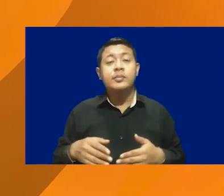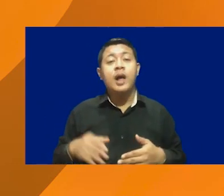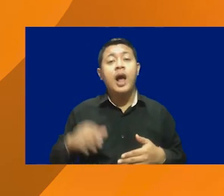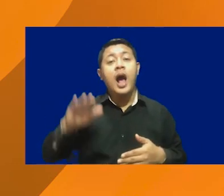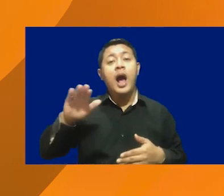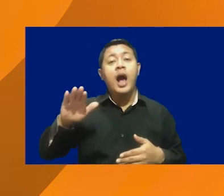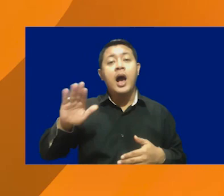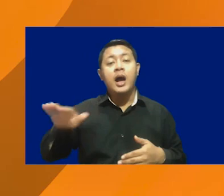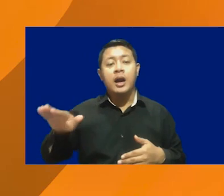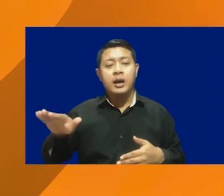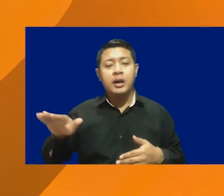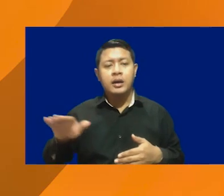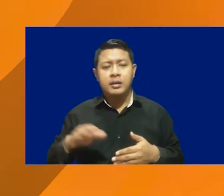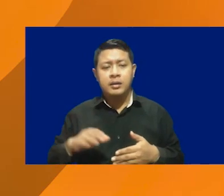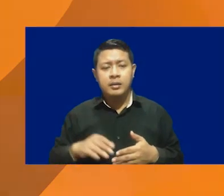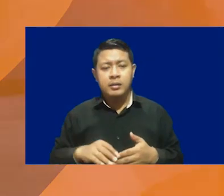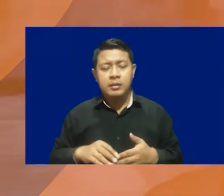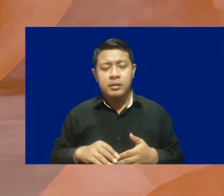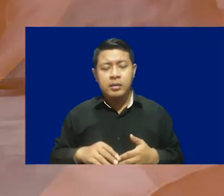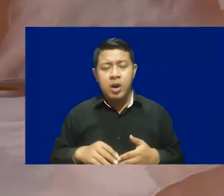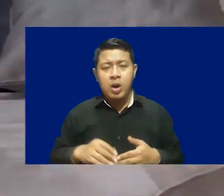psikisnya? Dia akibatnya menjadi bandel,